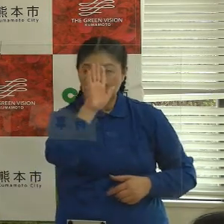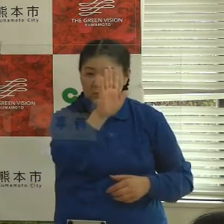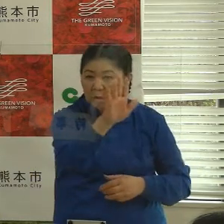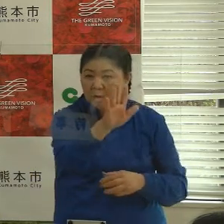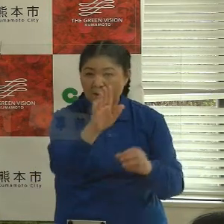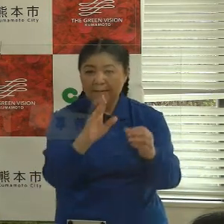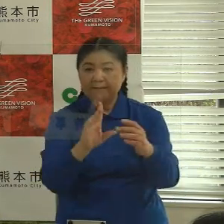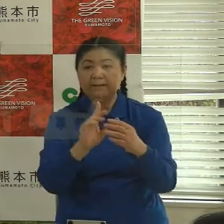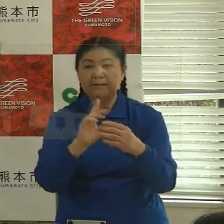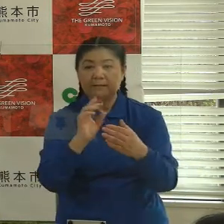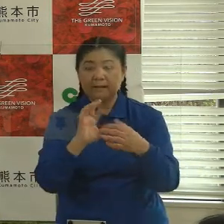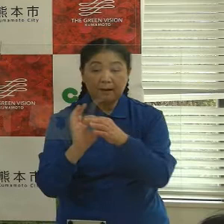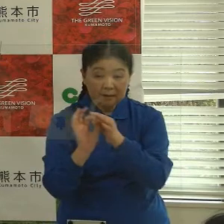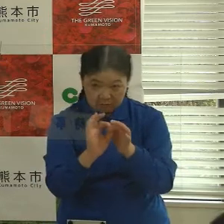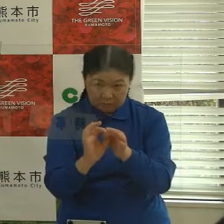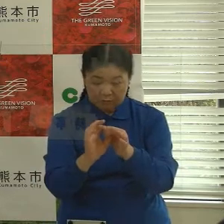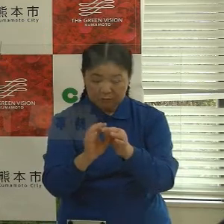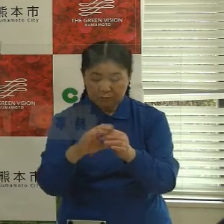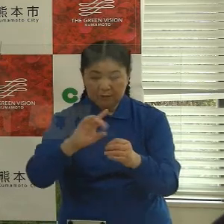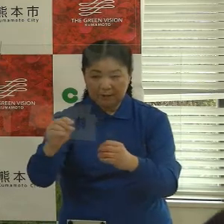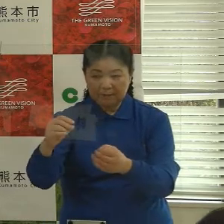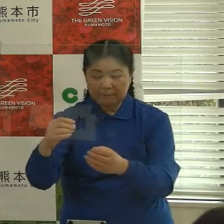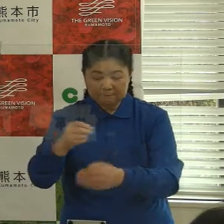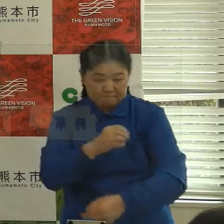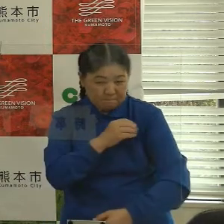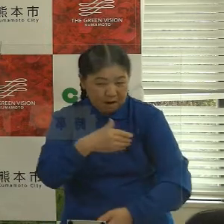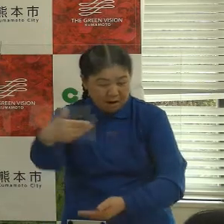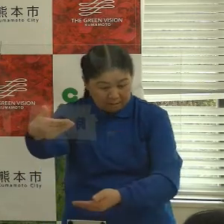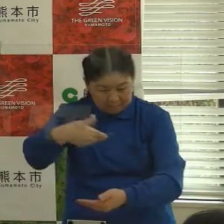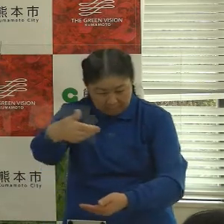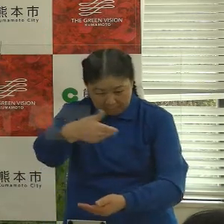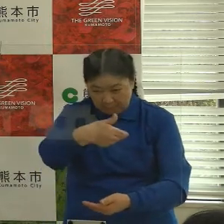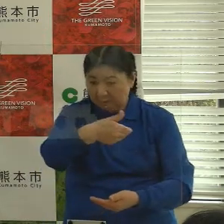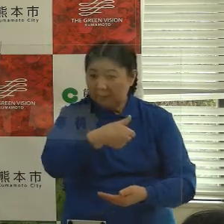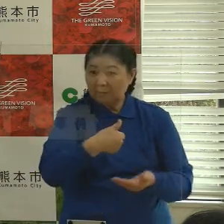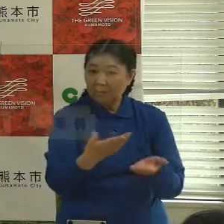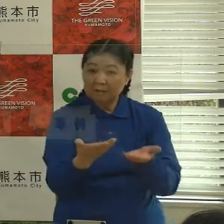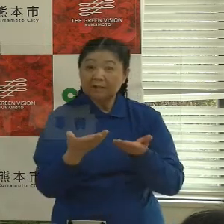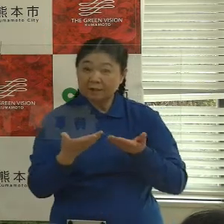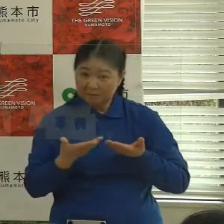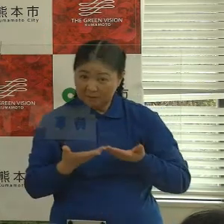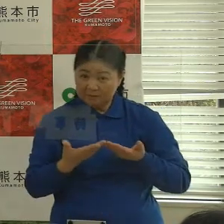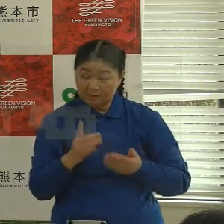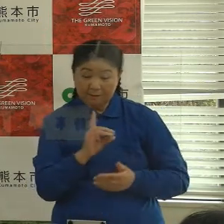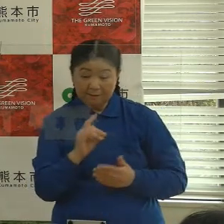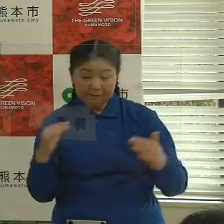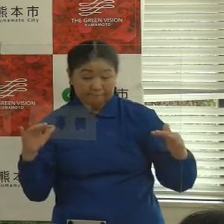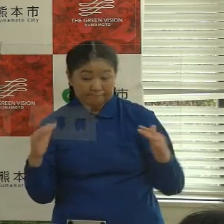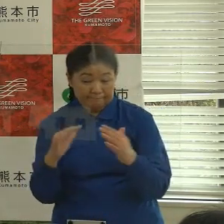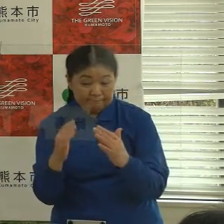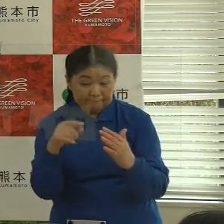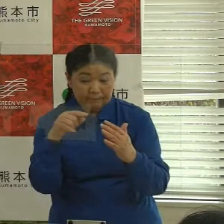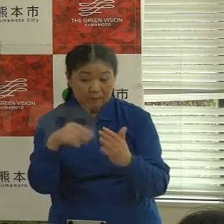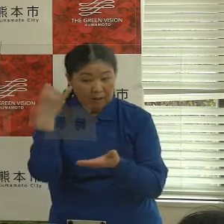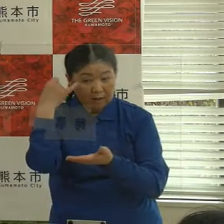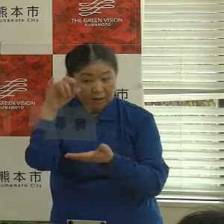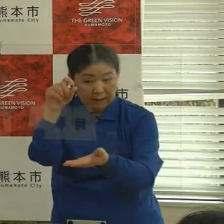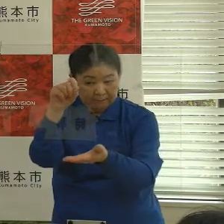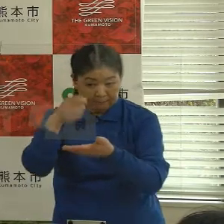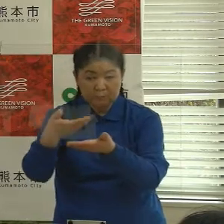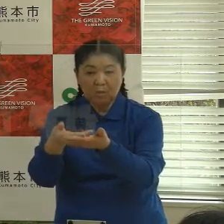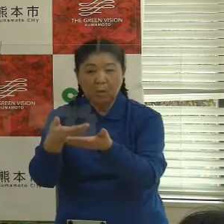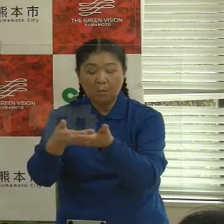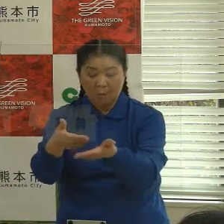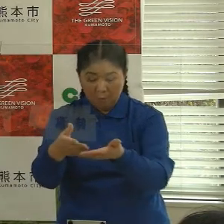な政策課題について議員各位から大変熱心にご質問をいただきました。議論を通じていただきましたご意見ご要